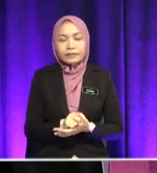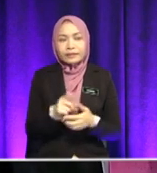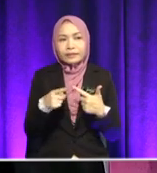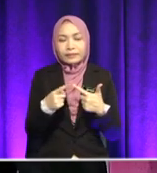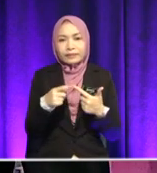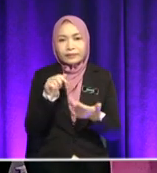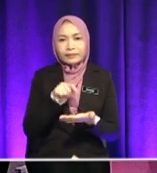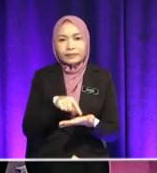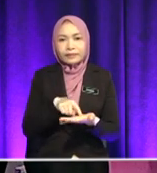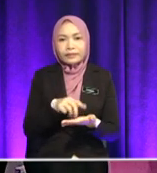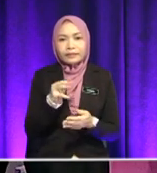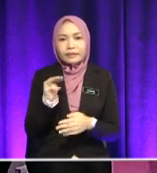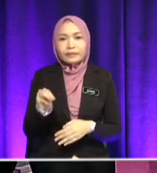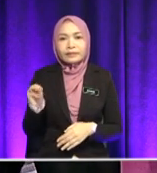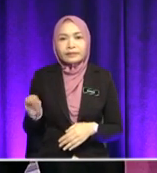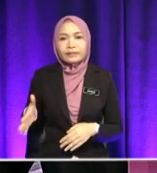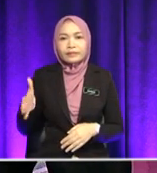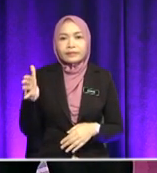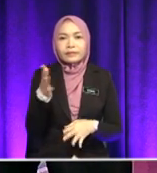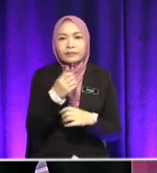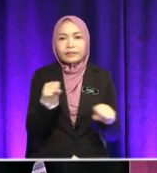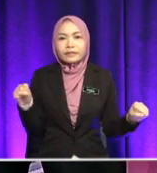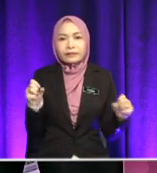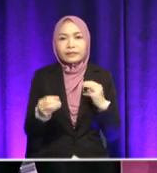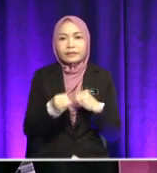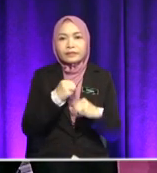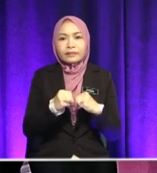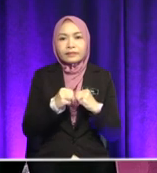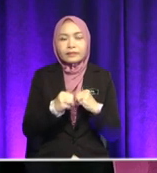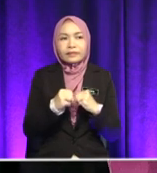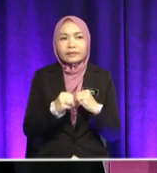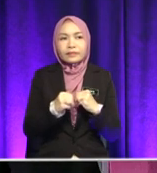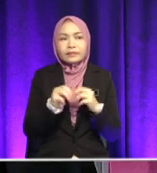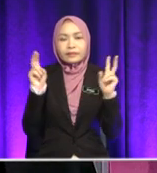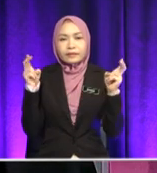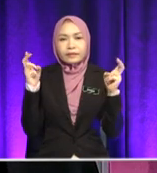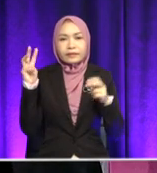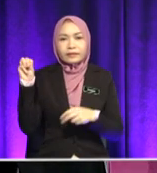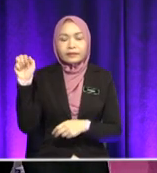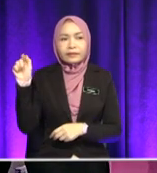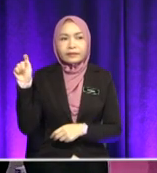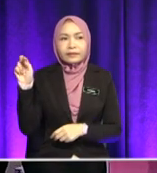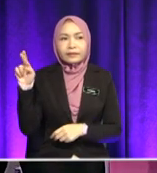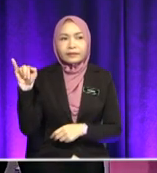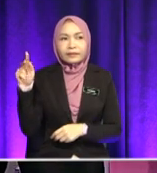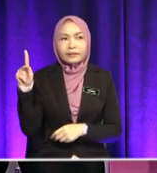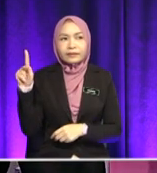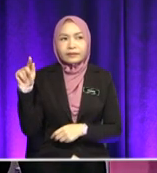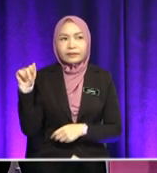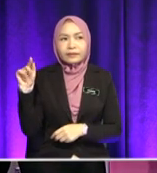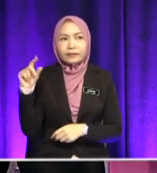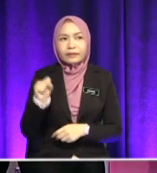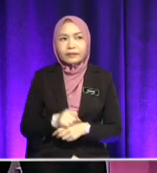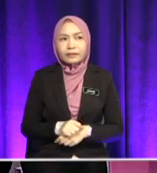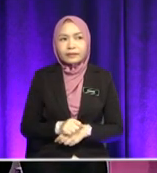masalah melibatkan materi Oke sebelum pertama saya diberi 4 m dari